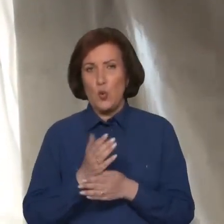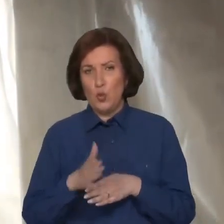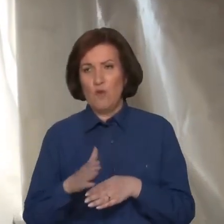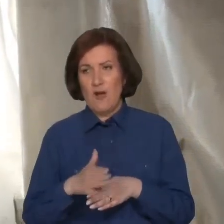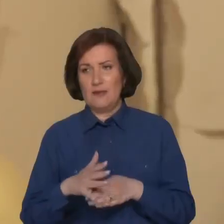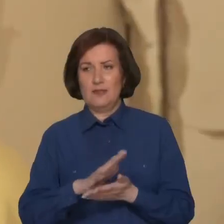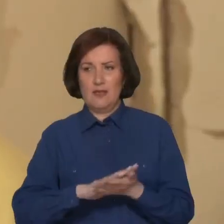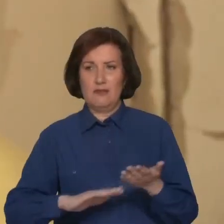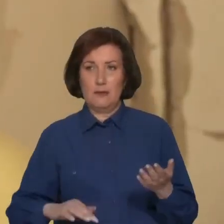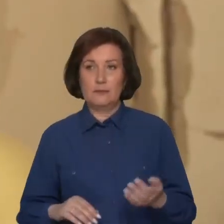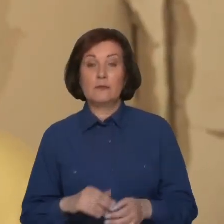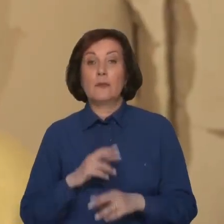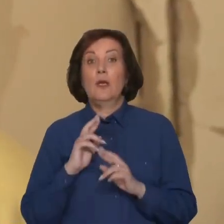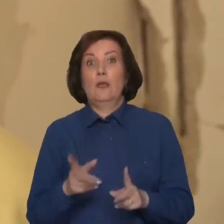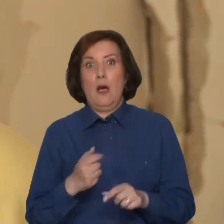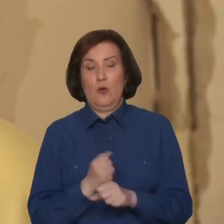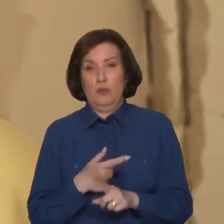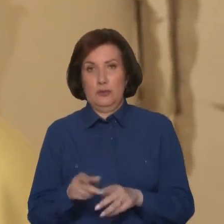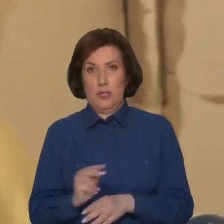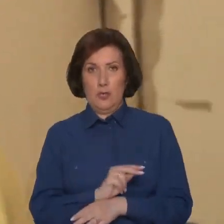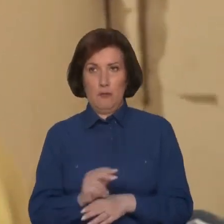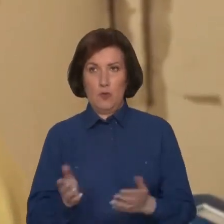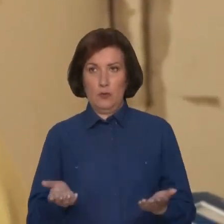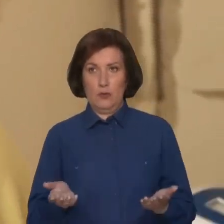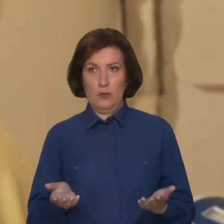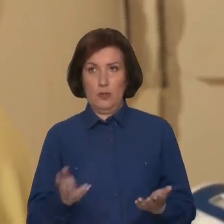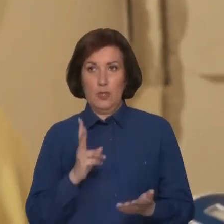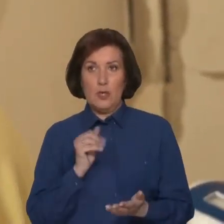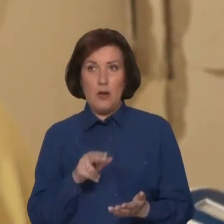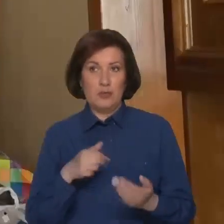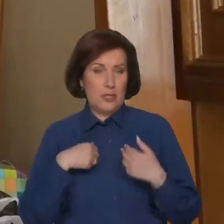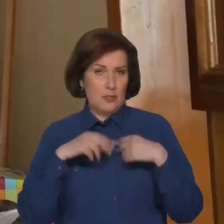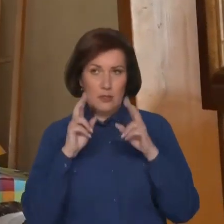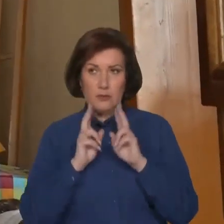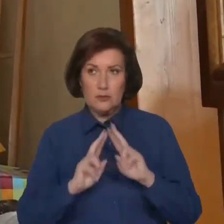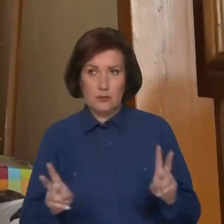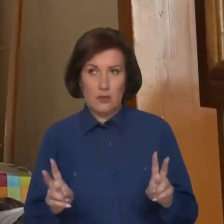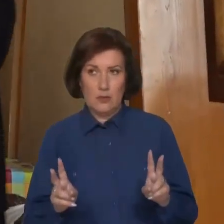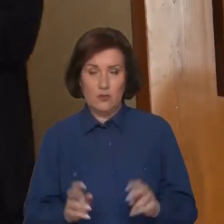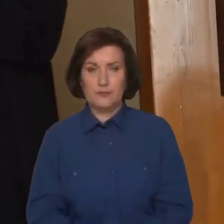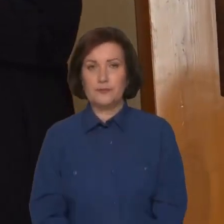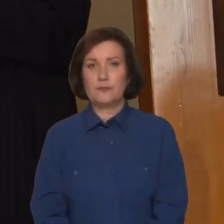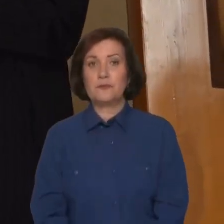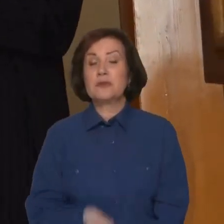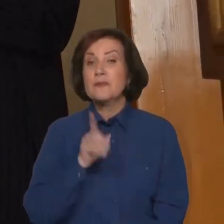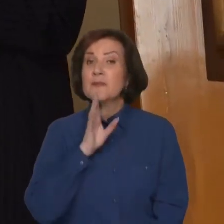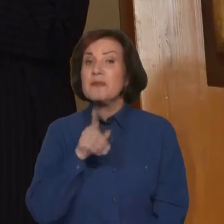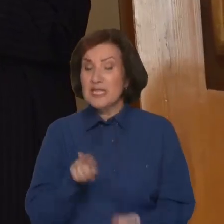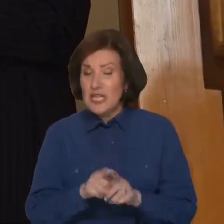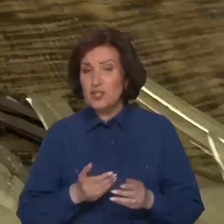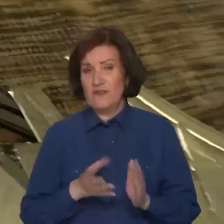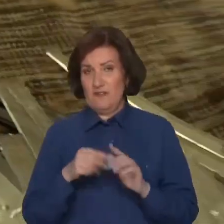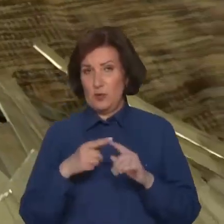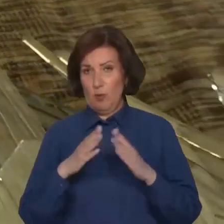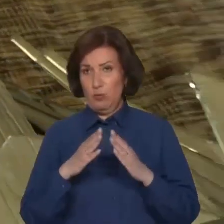руйнуватися далі. Як робить цей ремонт капітальний, я не знаю. Галина Пилипенко теж живе у цьому будинку.